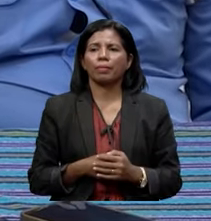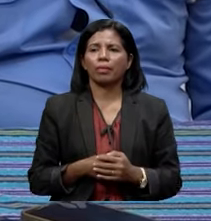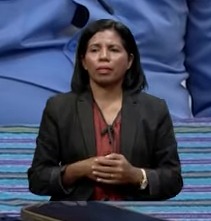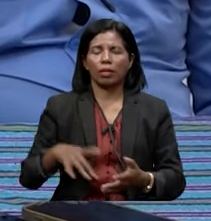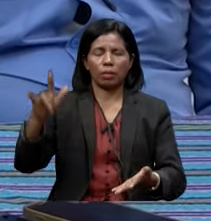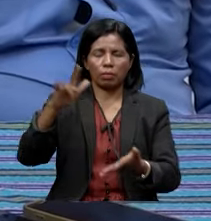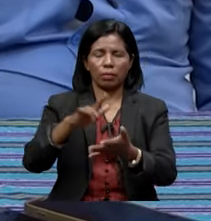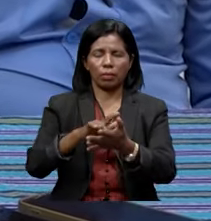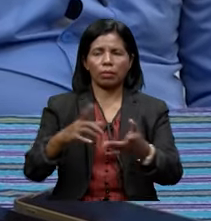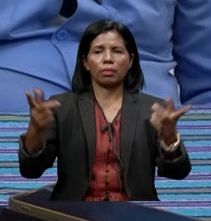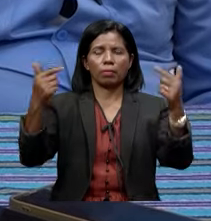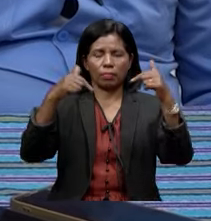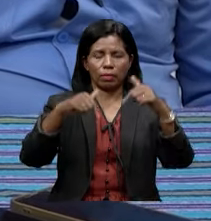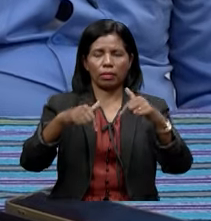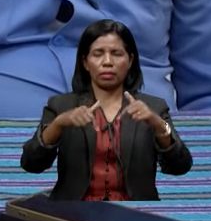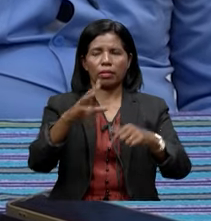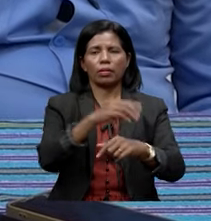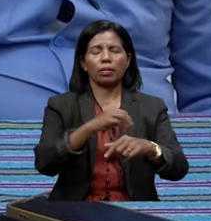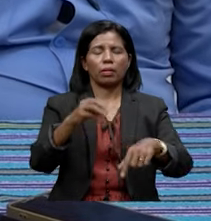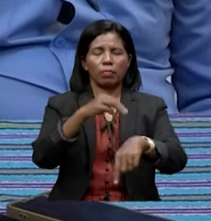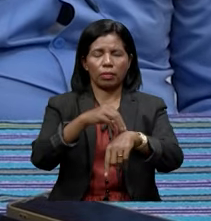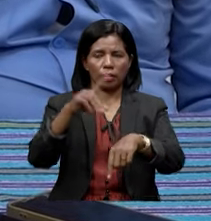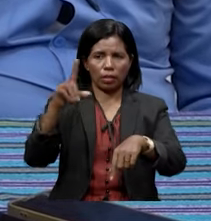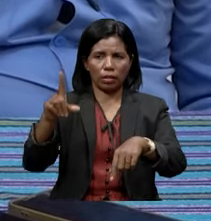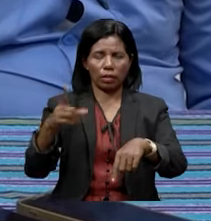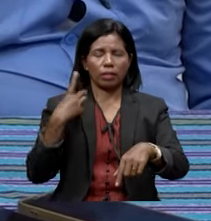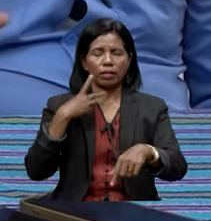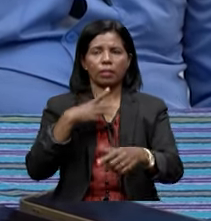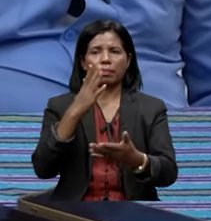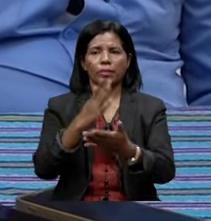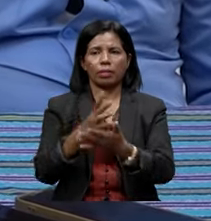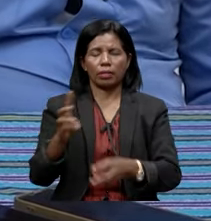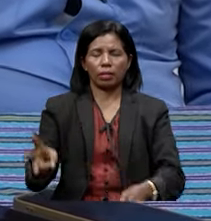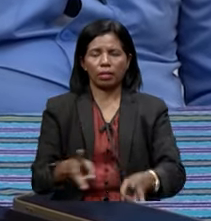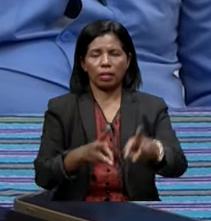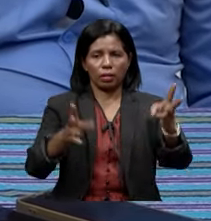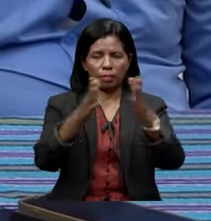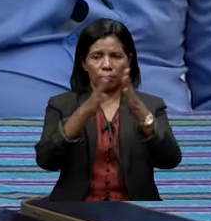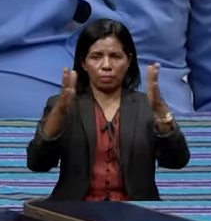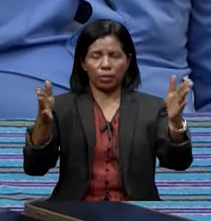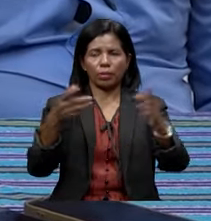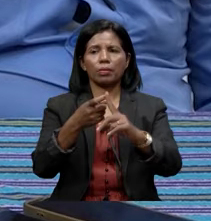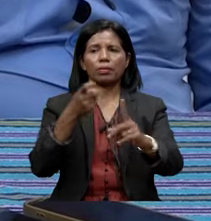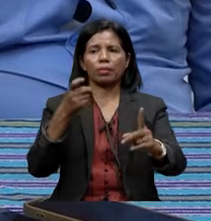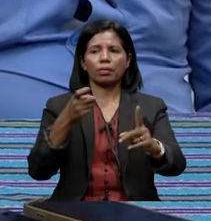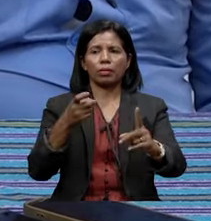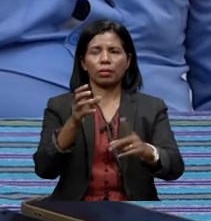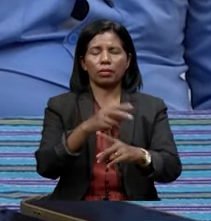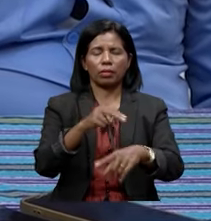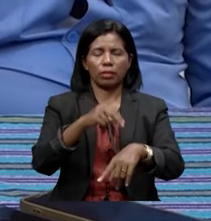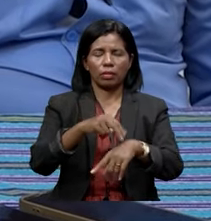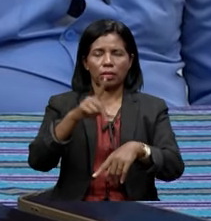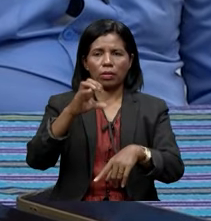aeroporto maito iha nunciatura ne, ne ita se hamate ya dalam protokolo ne, usi rotunda Nicolau